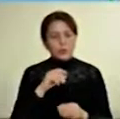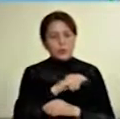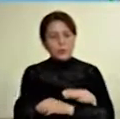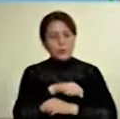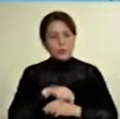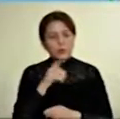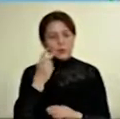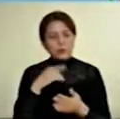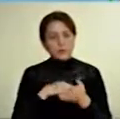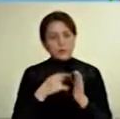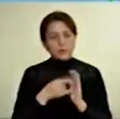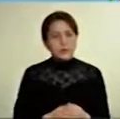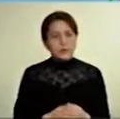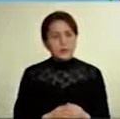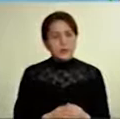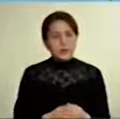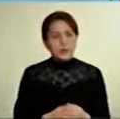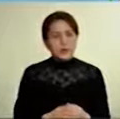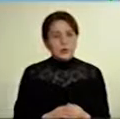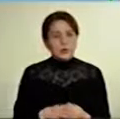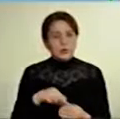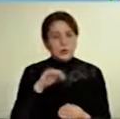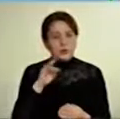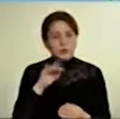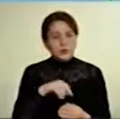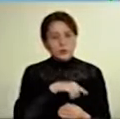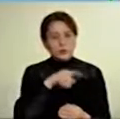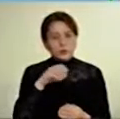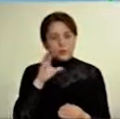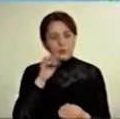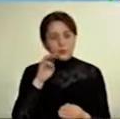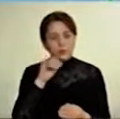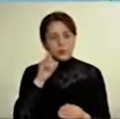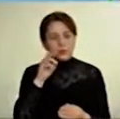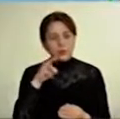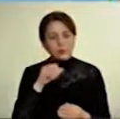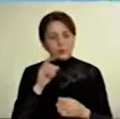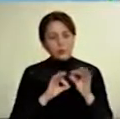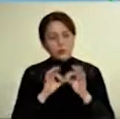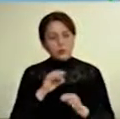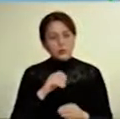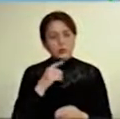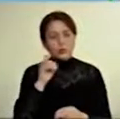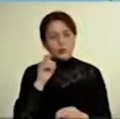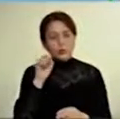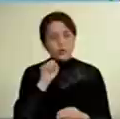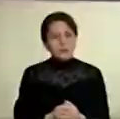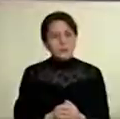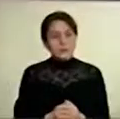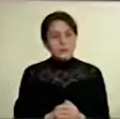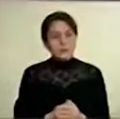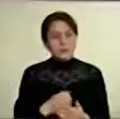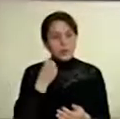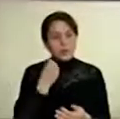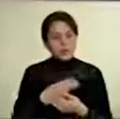ekan. Bir ha esa, ya'ni ularni sotiqlarda o'lchaydigan bo'lsak, 100 ar kelib chiqadi.